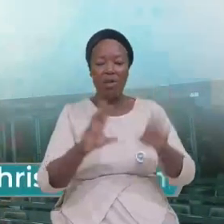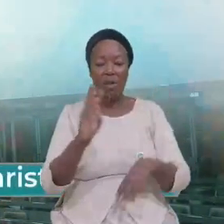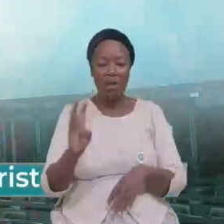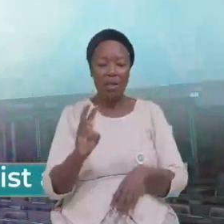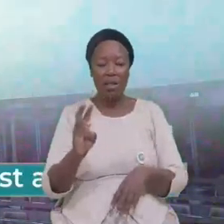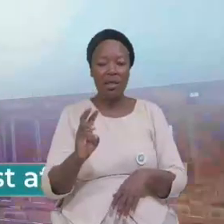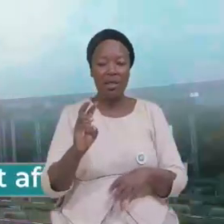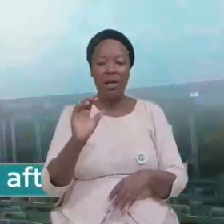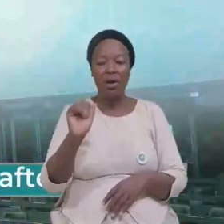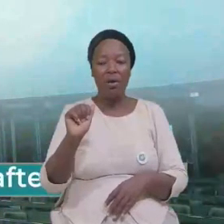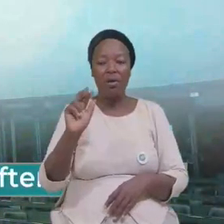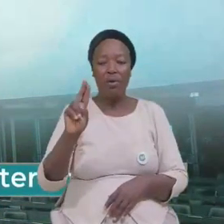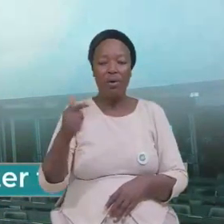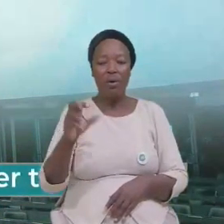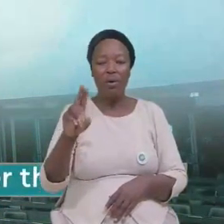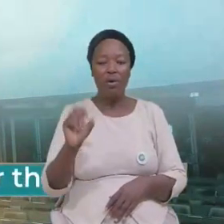août.